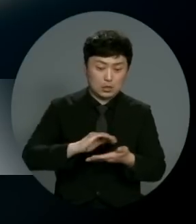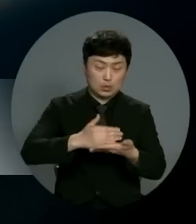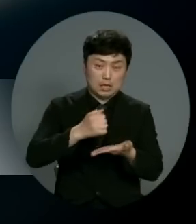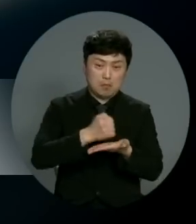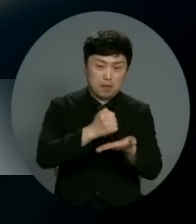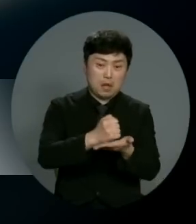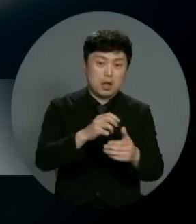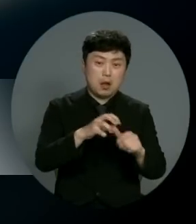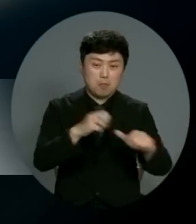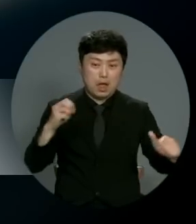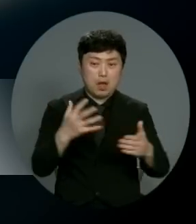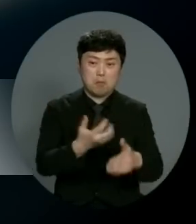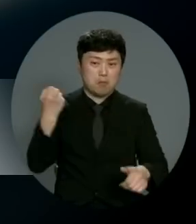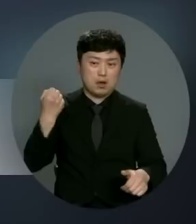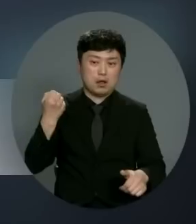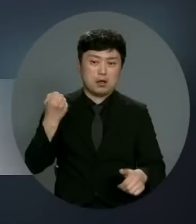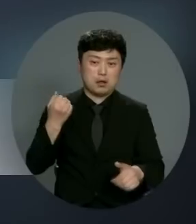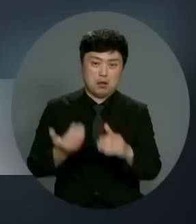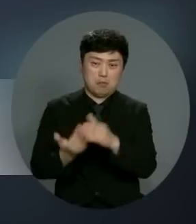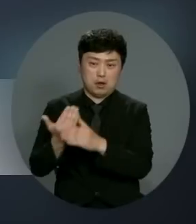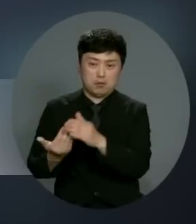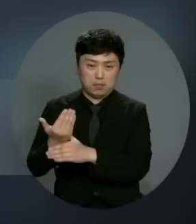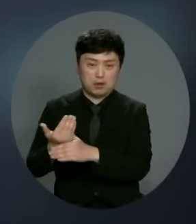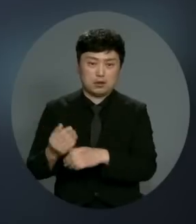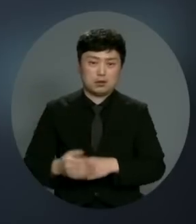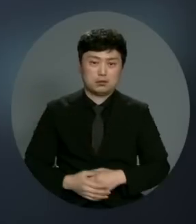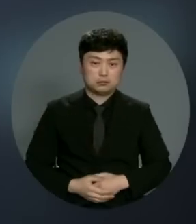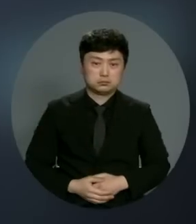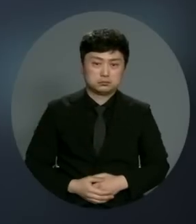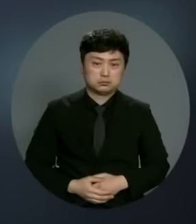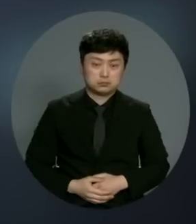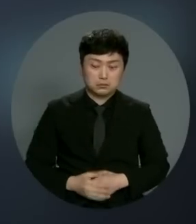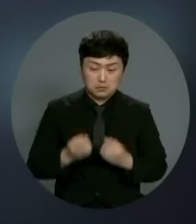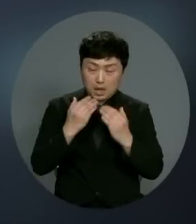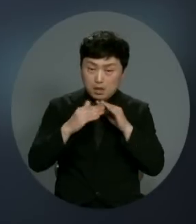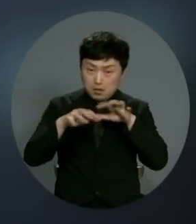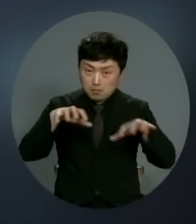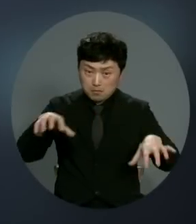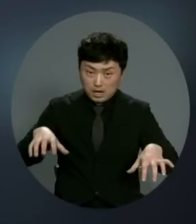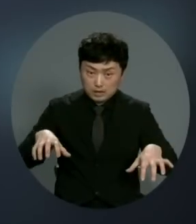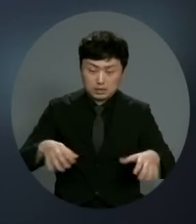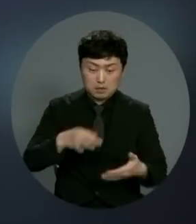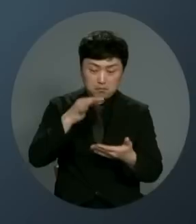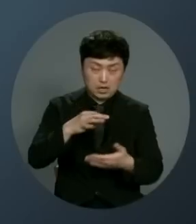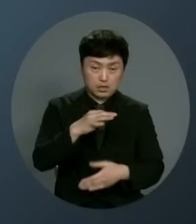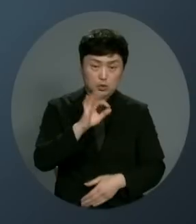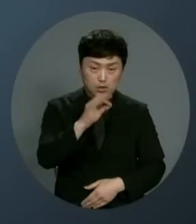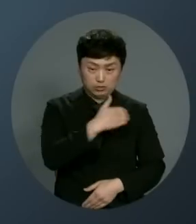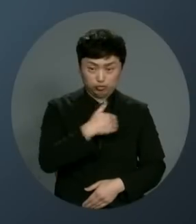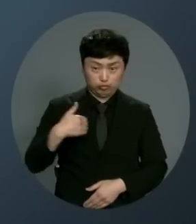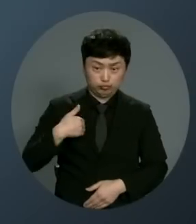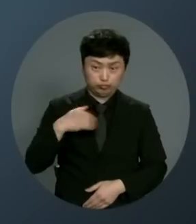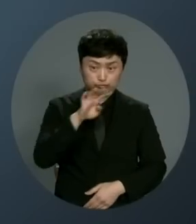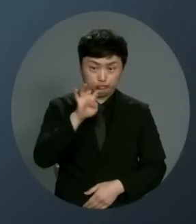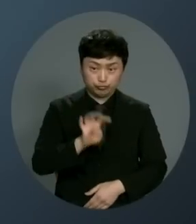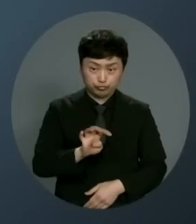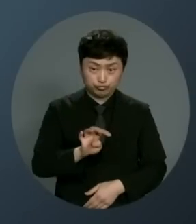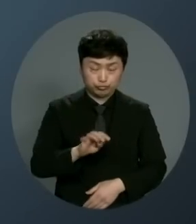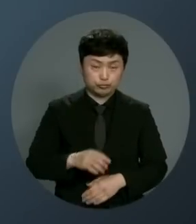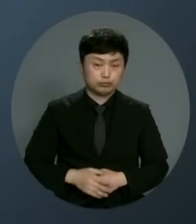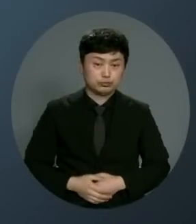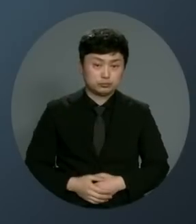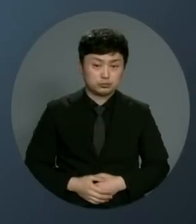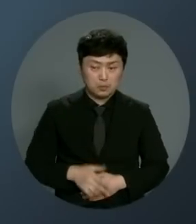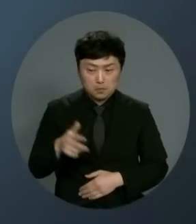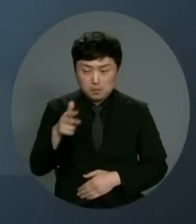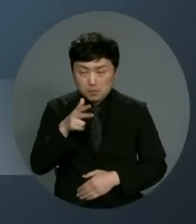인출하는 사례들이 속출했습니다. 그렇다면 해당 새마을 금고의 자산 건전성은 우려할 만한 수준일까?